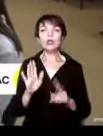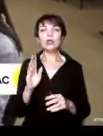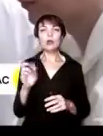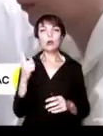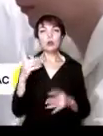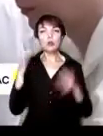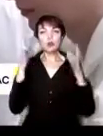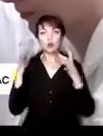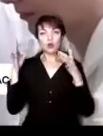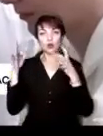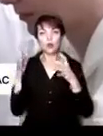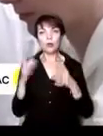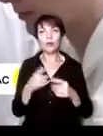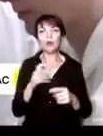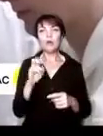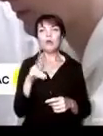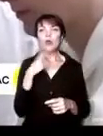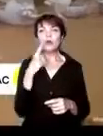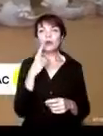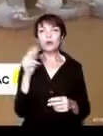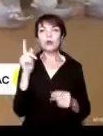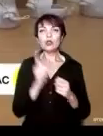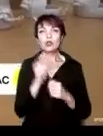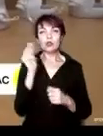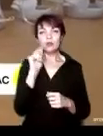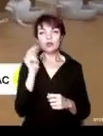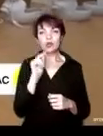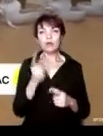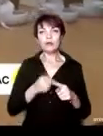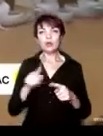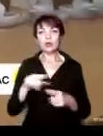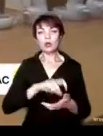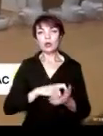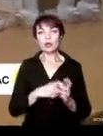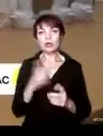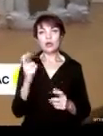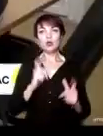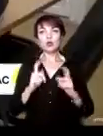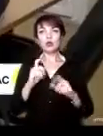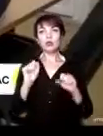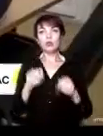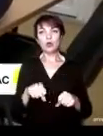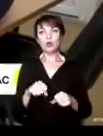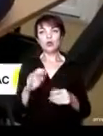шолому. Вовк говорить, почати навчання у віртуальному класі харківські студенти зможуть